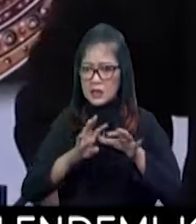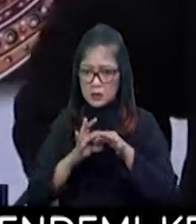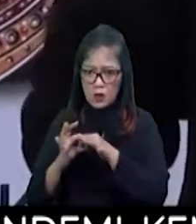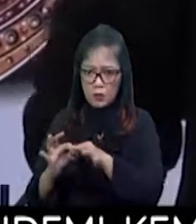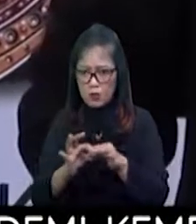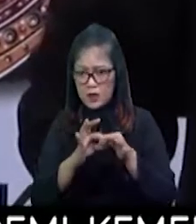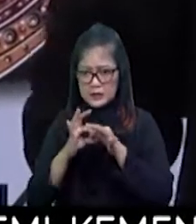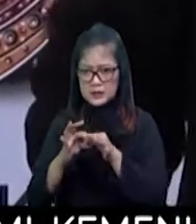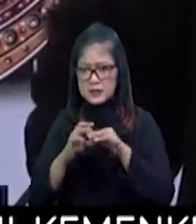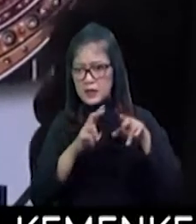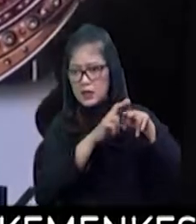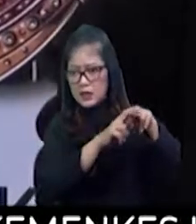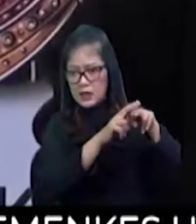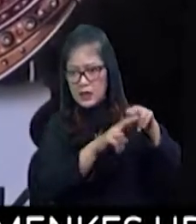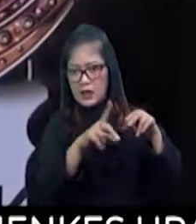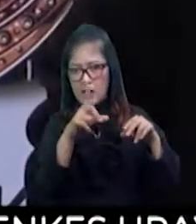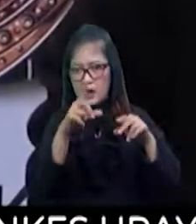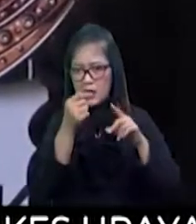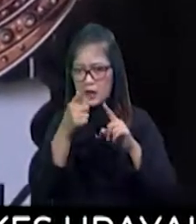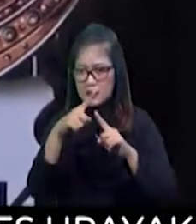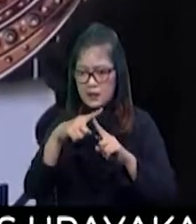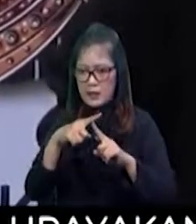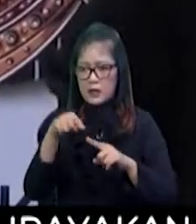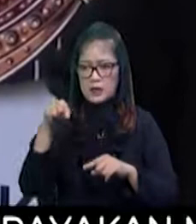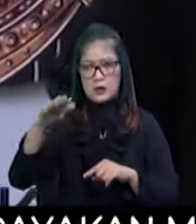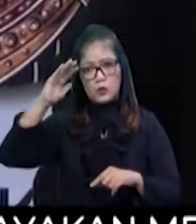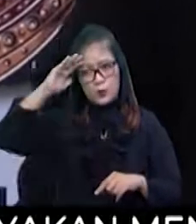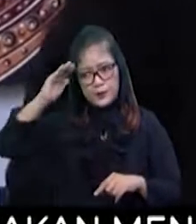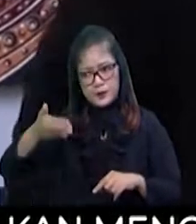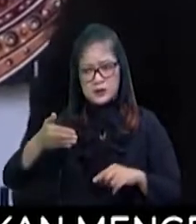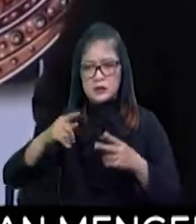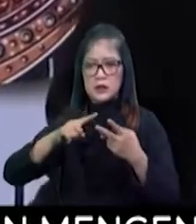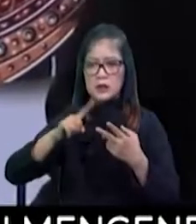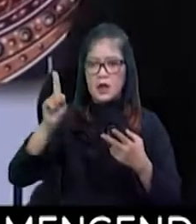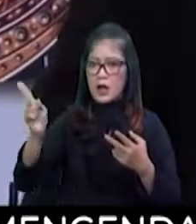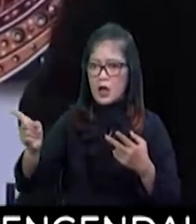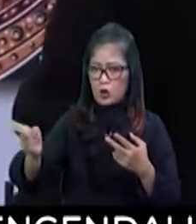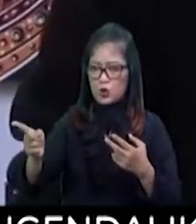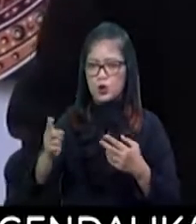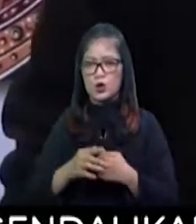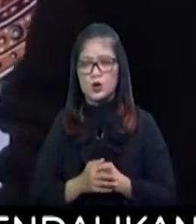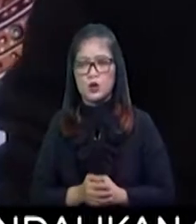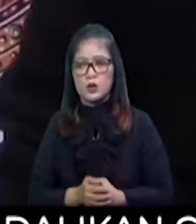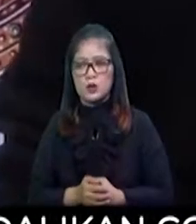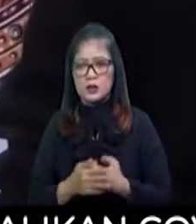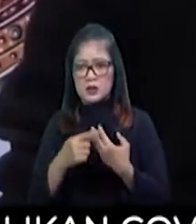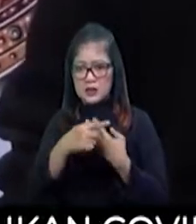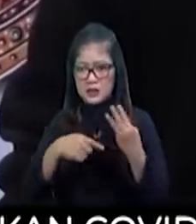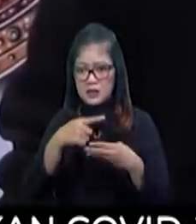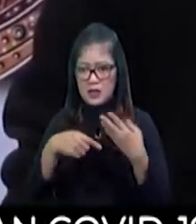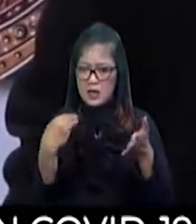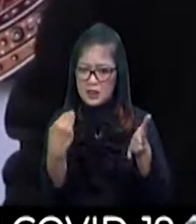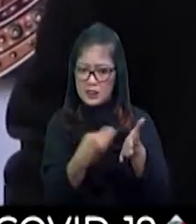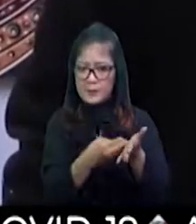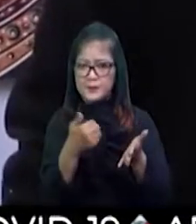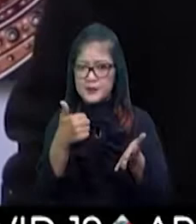LRT, BRT dengan angkot dengan kartu ini. Ya, semoga ini bermanfaat dan Palembang